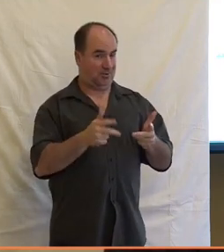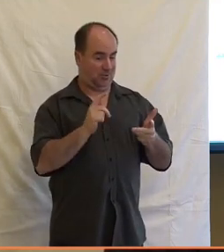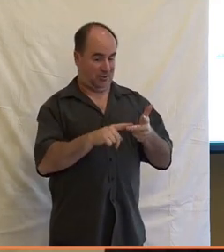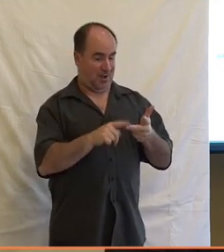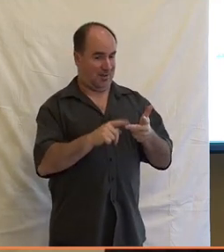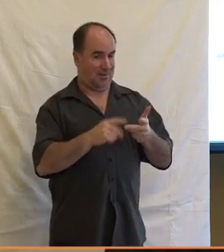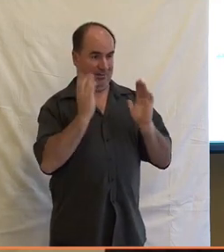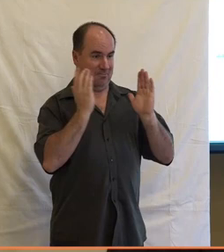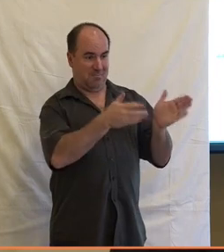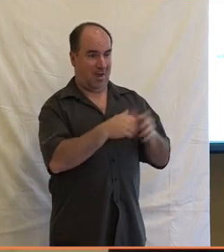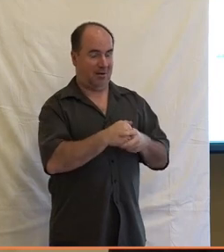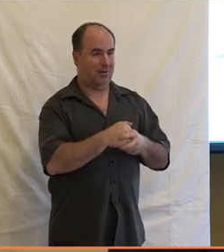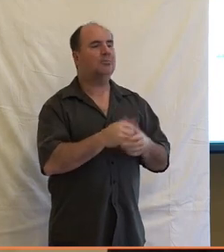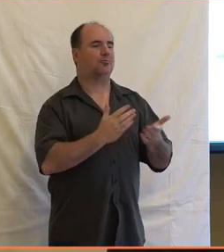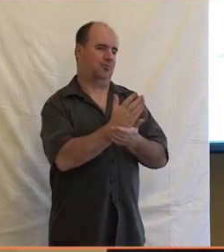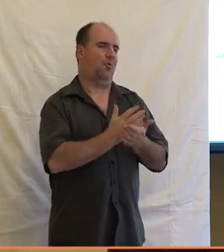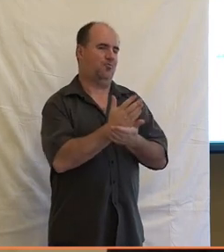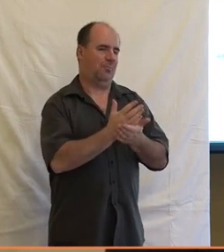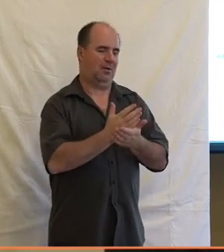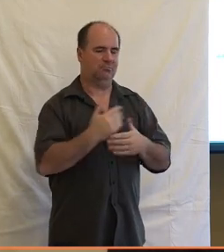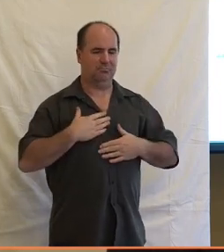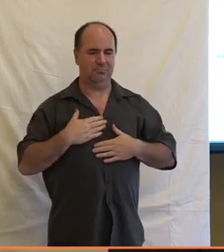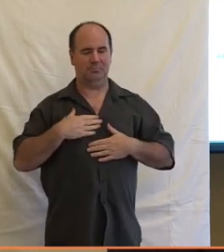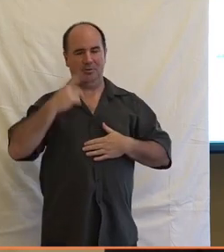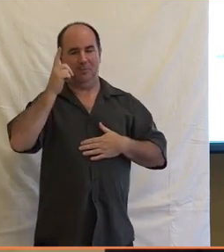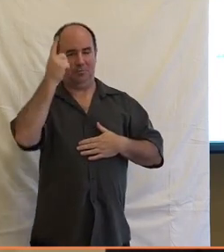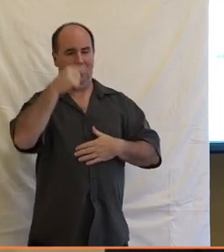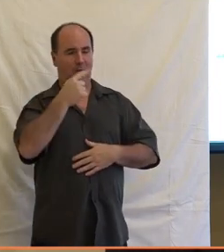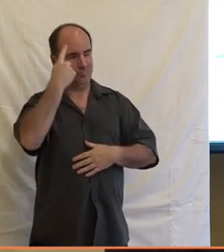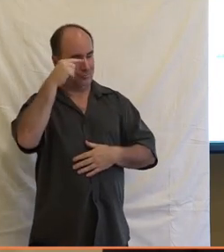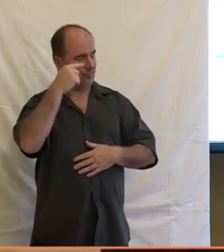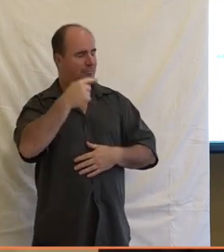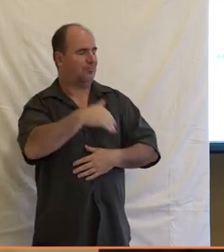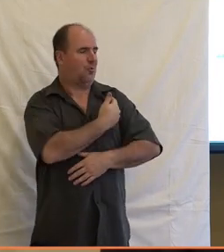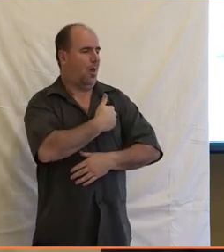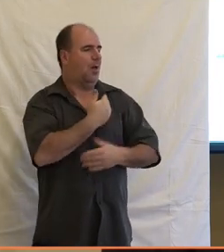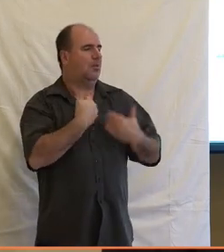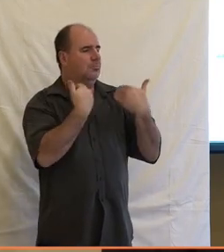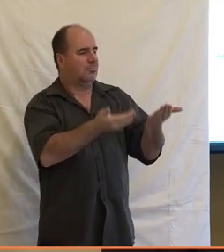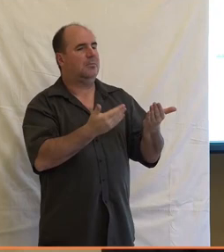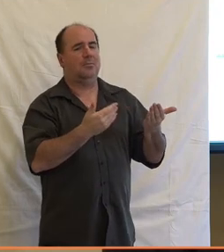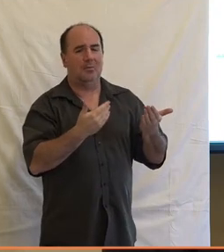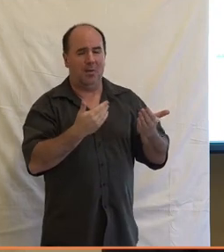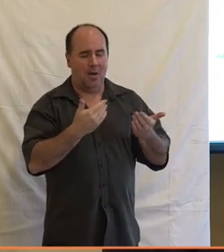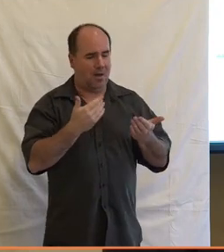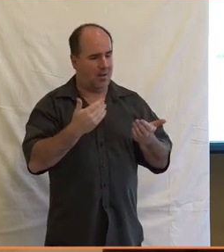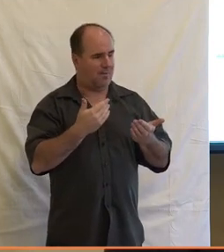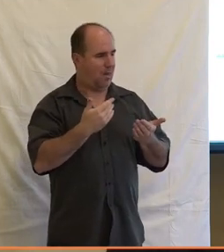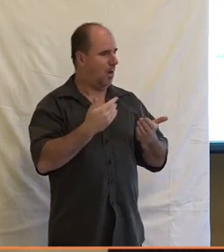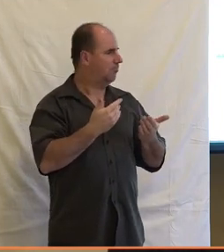směr, tak jsou vlastně služby, které poskytujeme běžně ven a ty jsou pochopitelně v